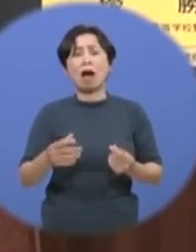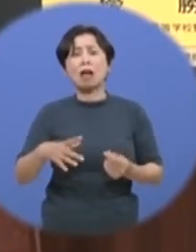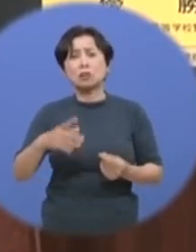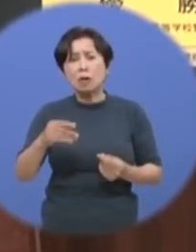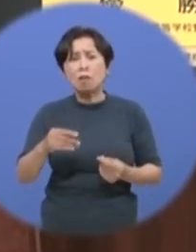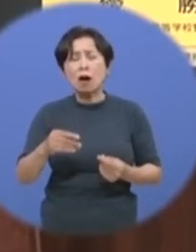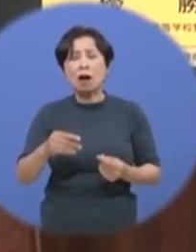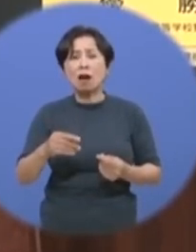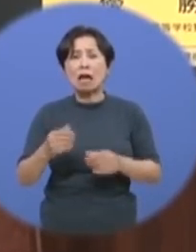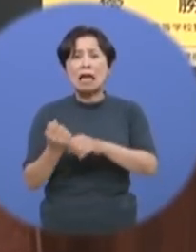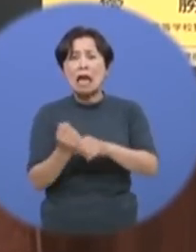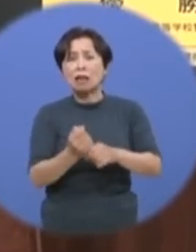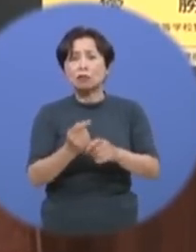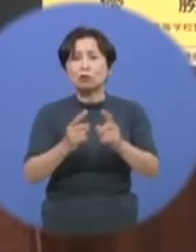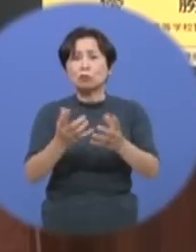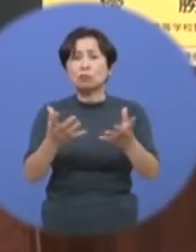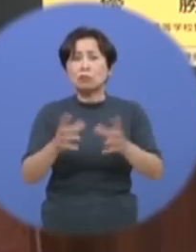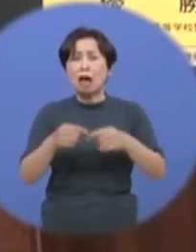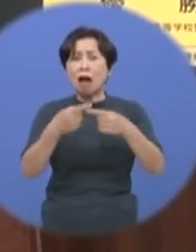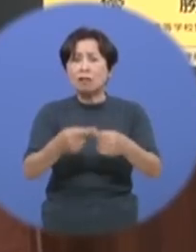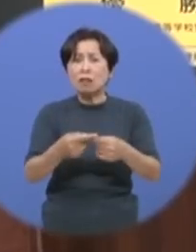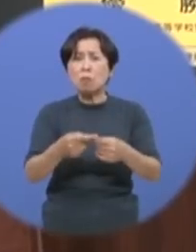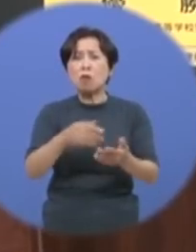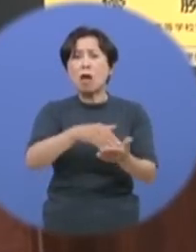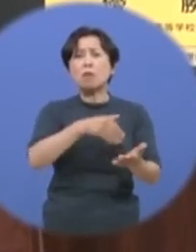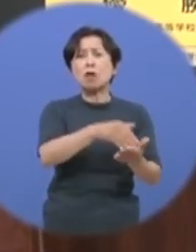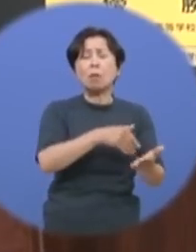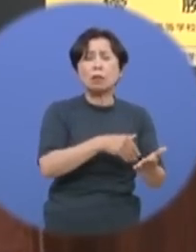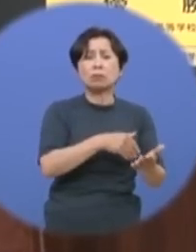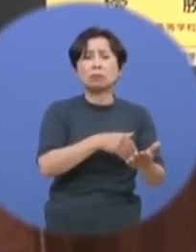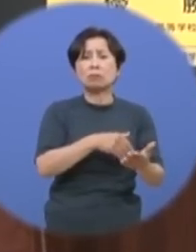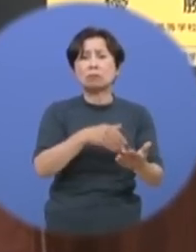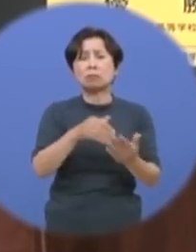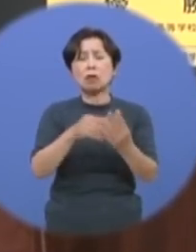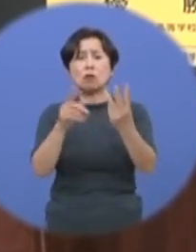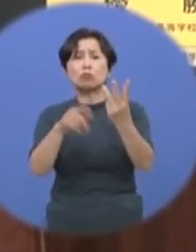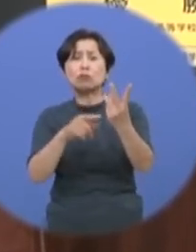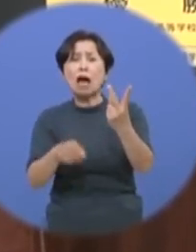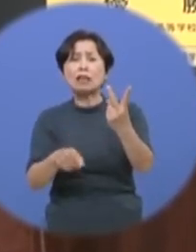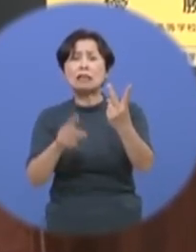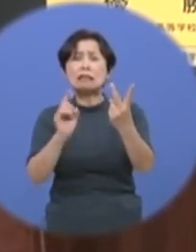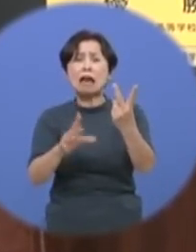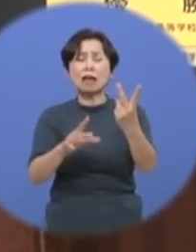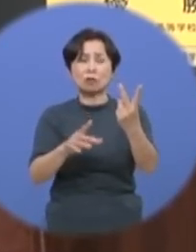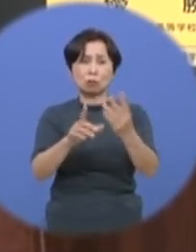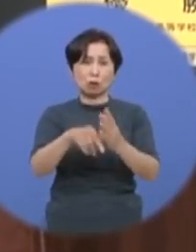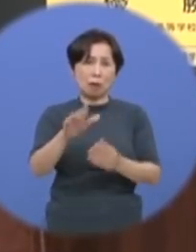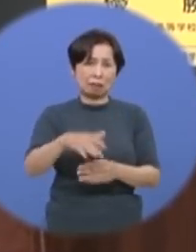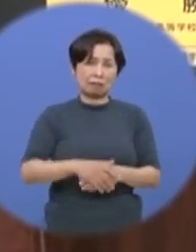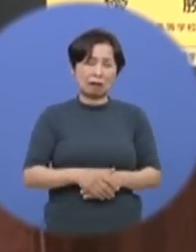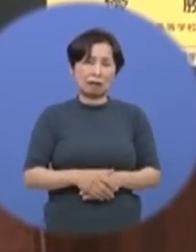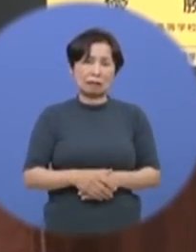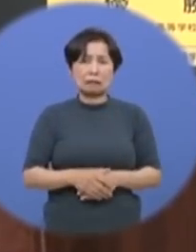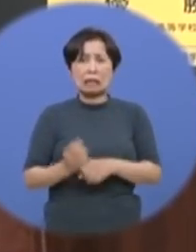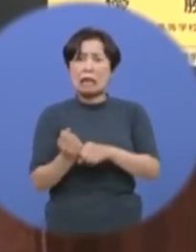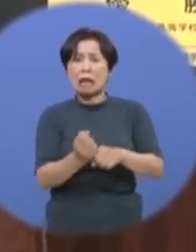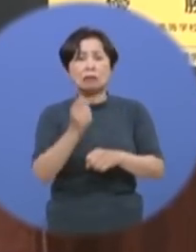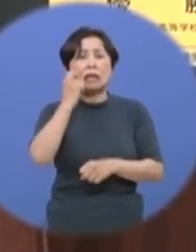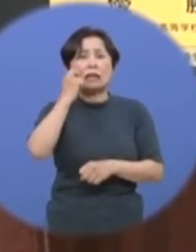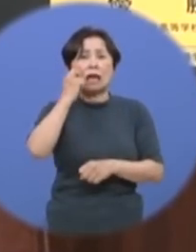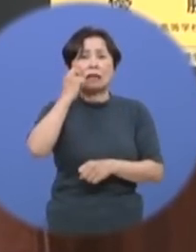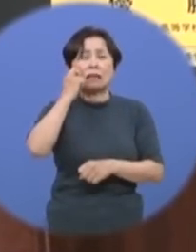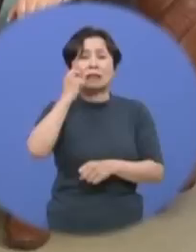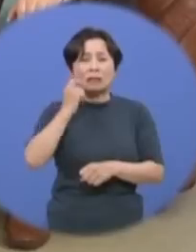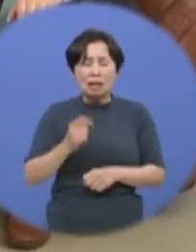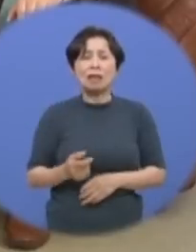いく残ったのが2人とかいうのがあったわけです約できるようになるんですから当時法上はもうそれだったらスポーツコース